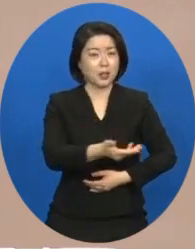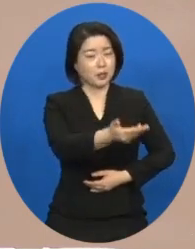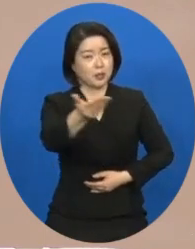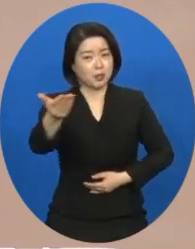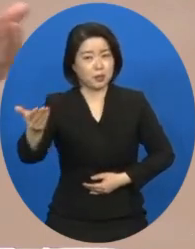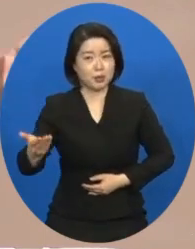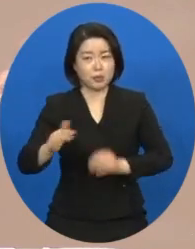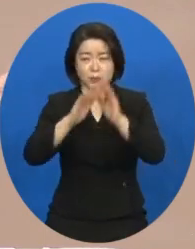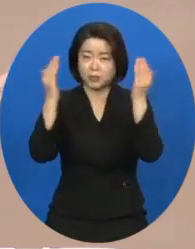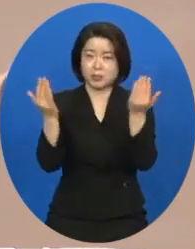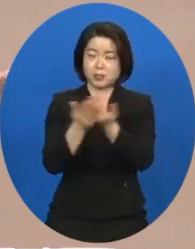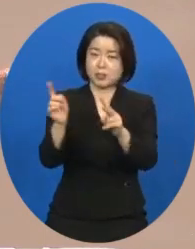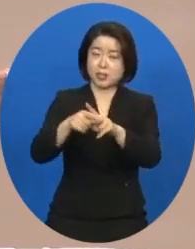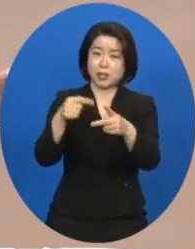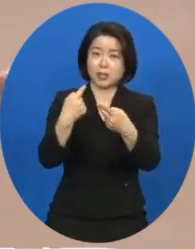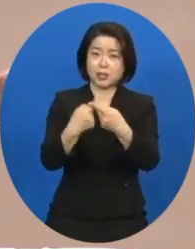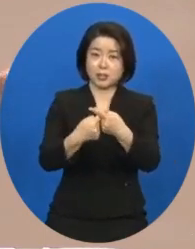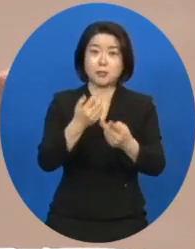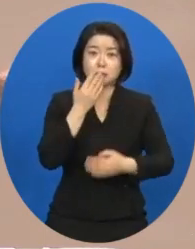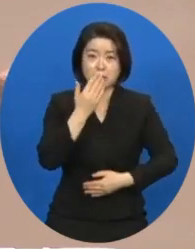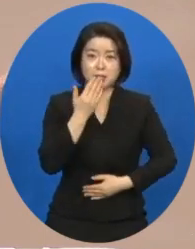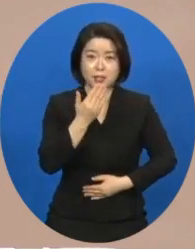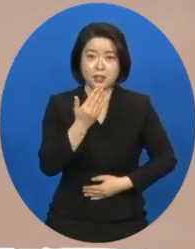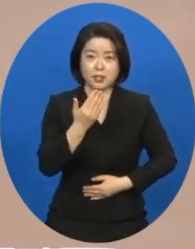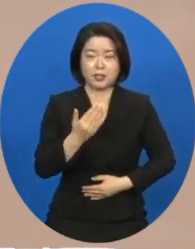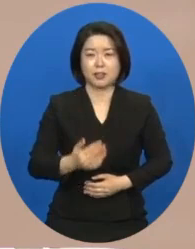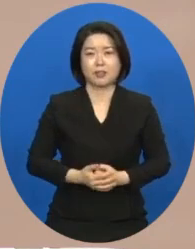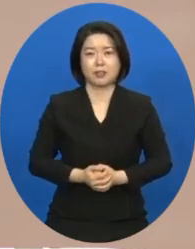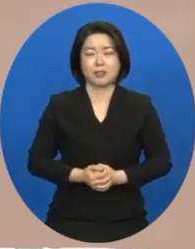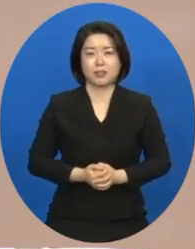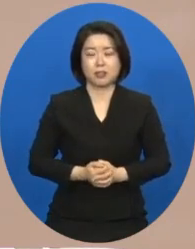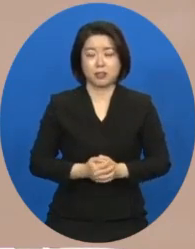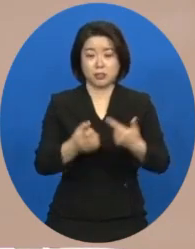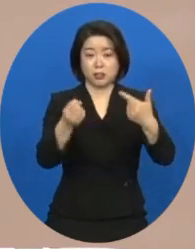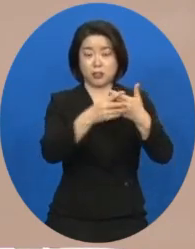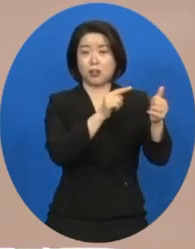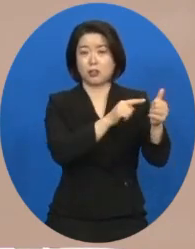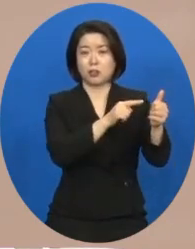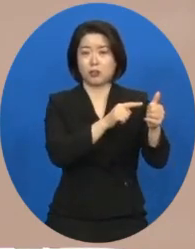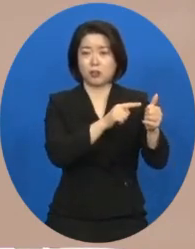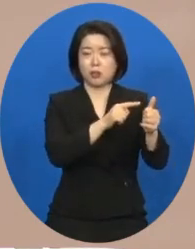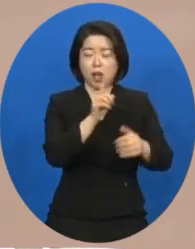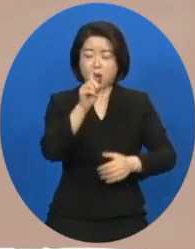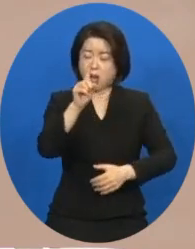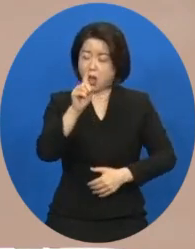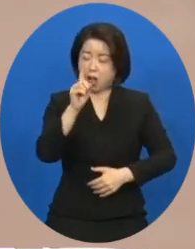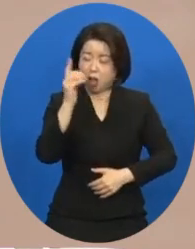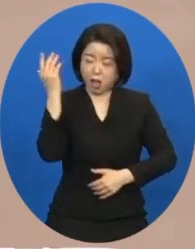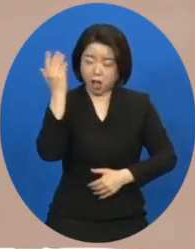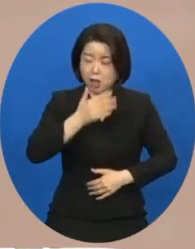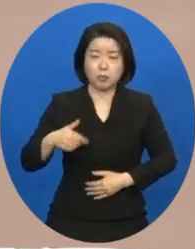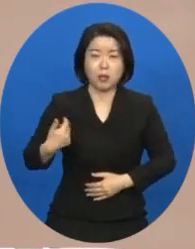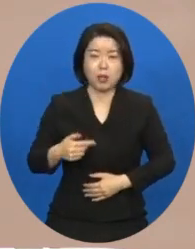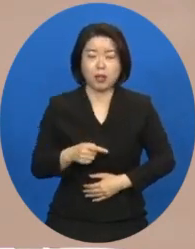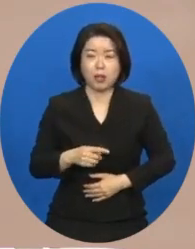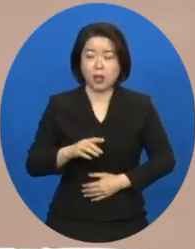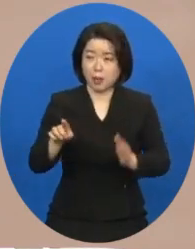여러분들 다 이해하시잖아요. 아니, 니고데모는 전혀 이해를 못했다니까요. 믿어지지도